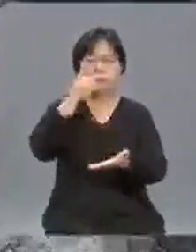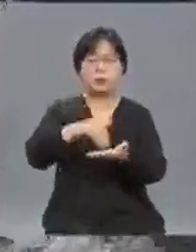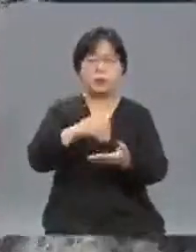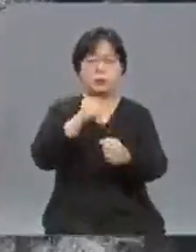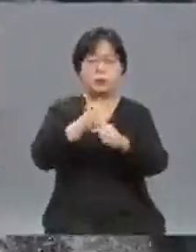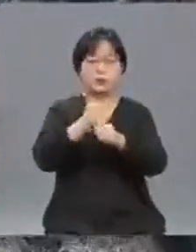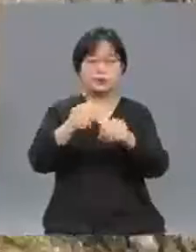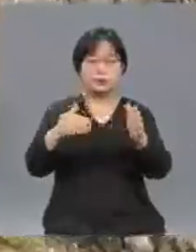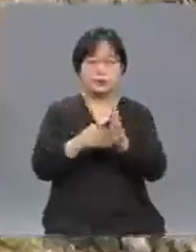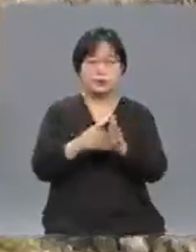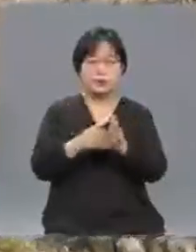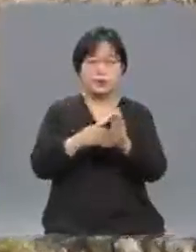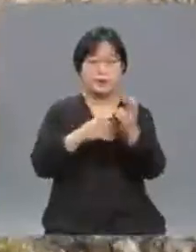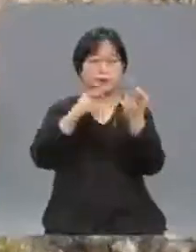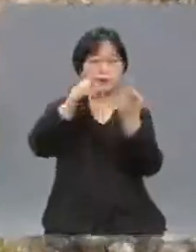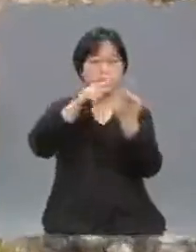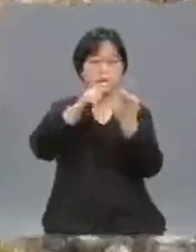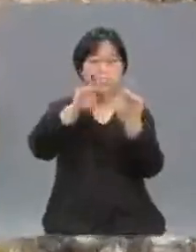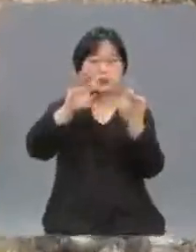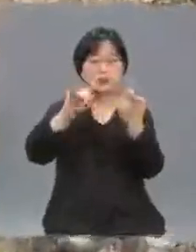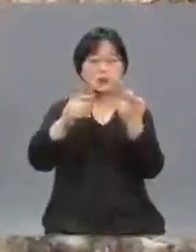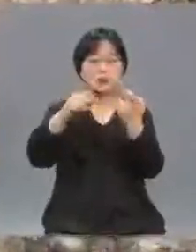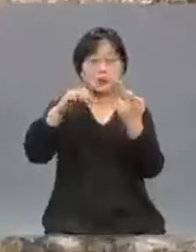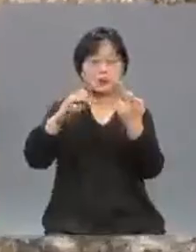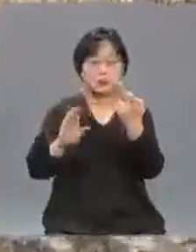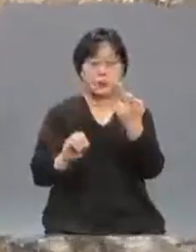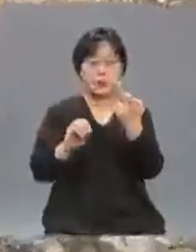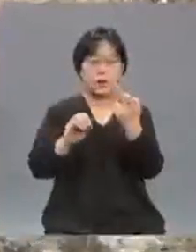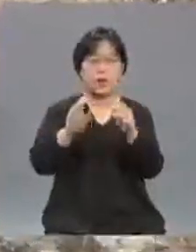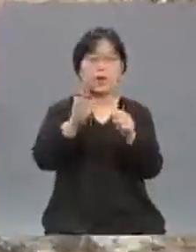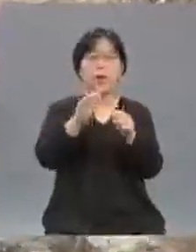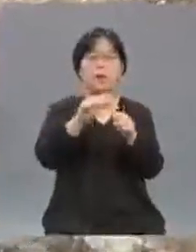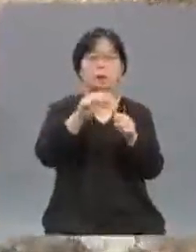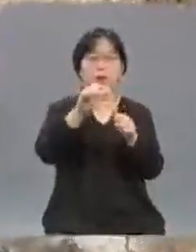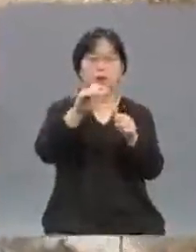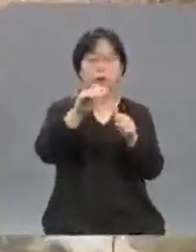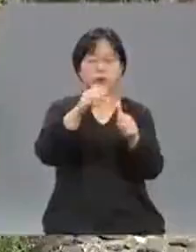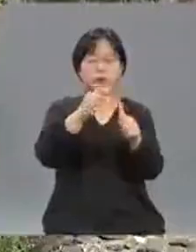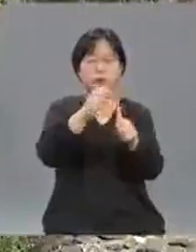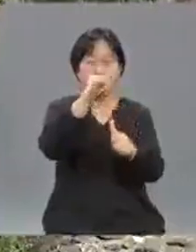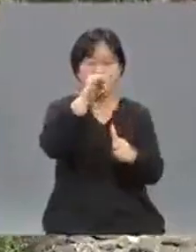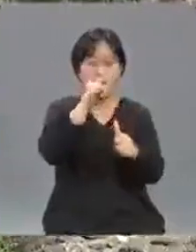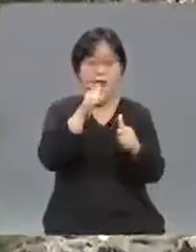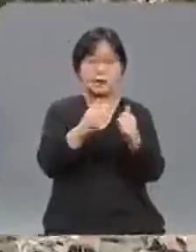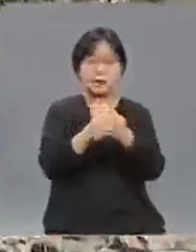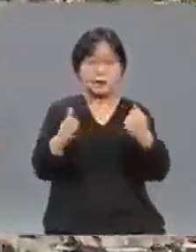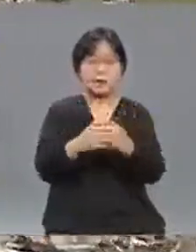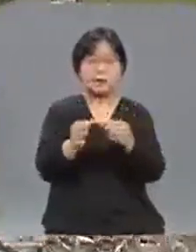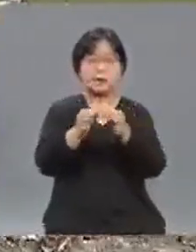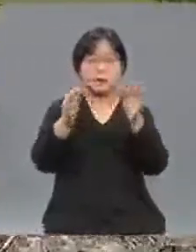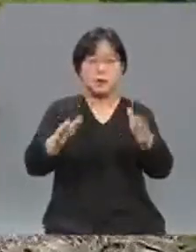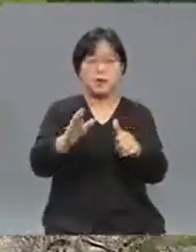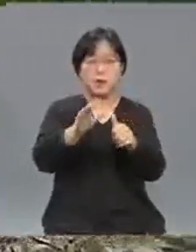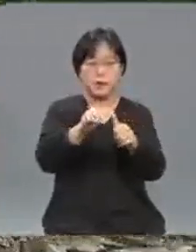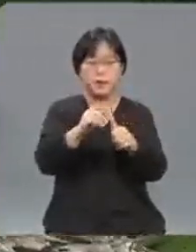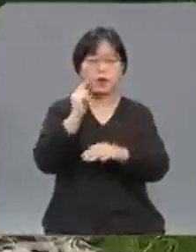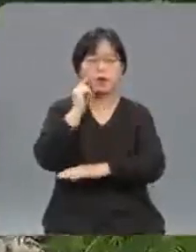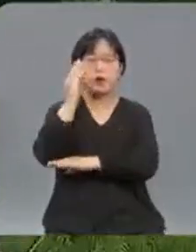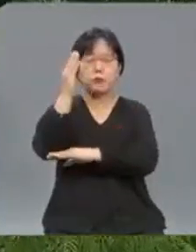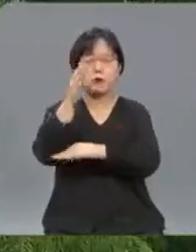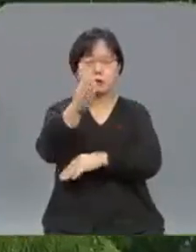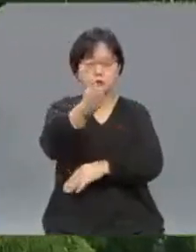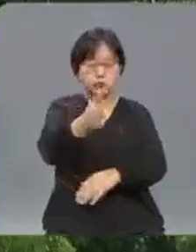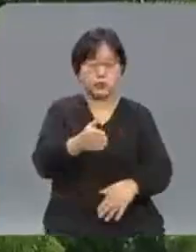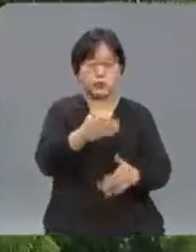겁니다 산 정상인 연실봉이 한편 군에 속해 있다는게 이유입니다 그동안 한편과 영광군